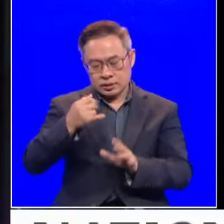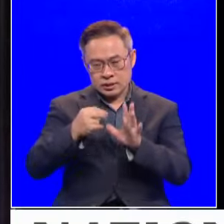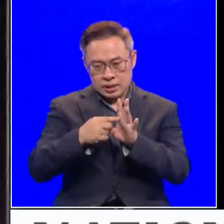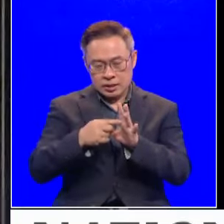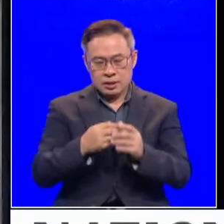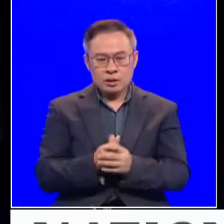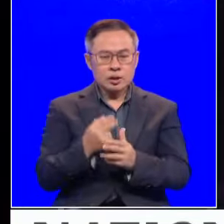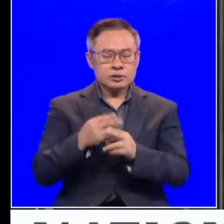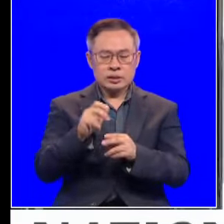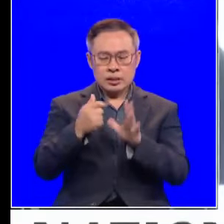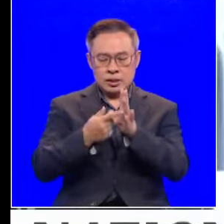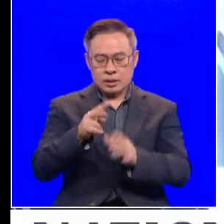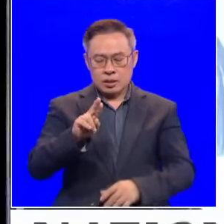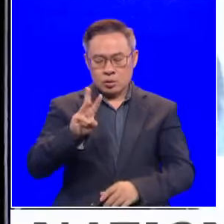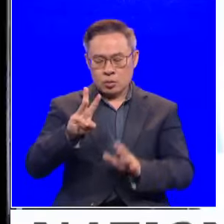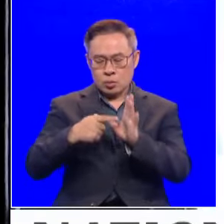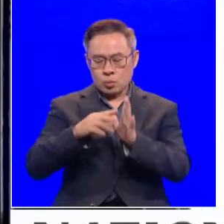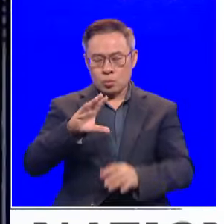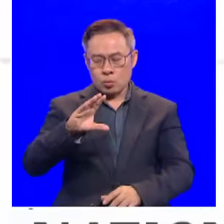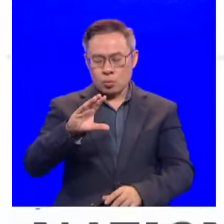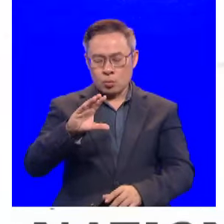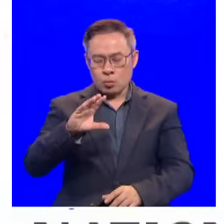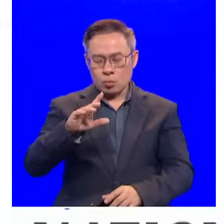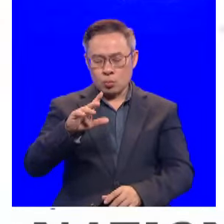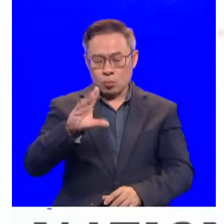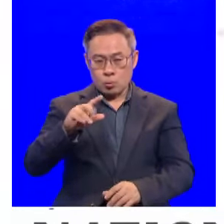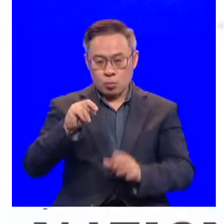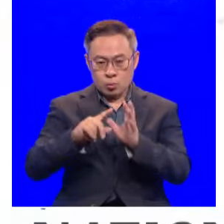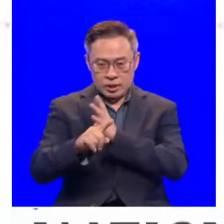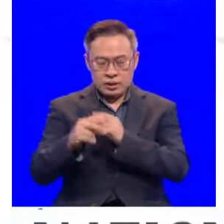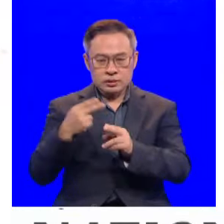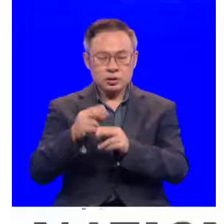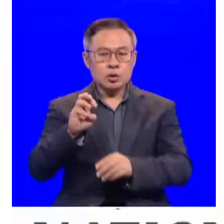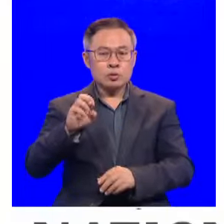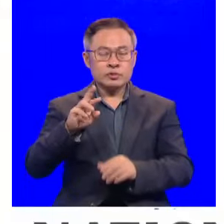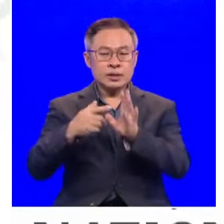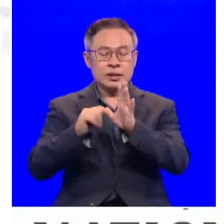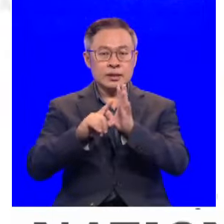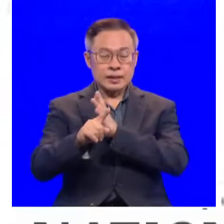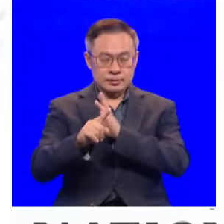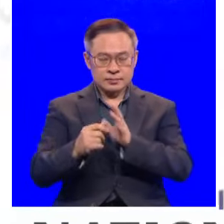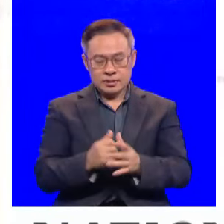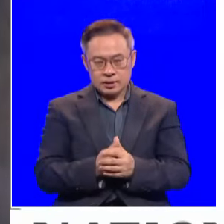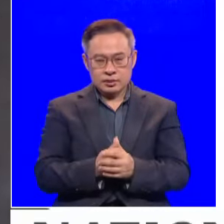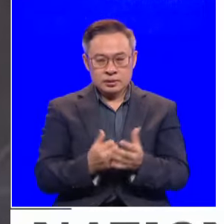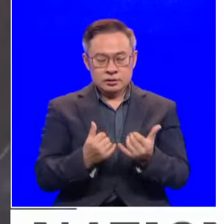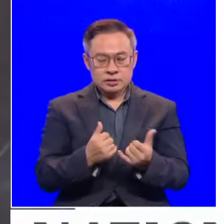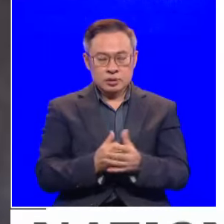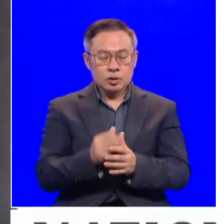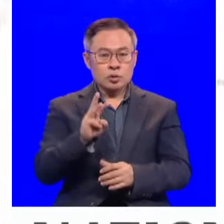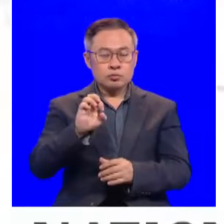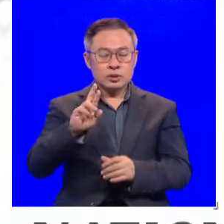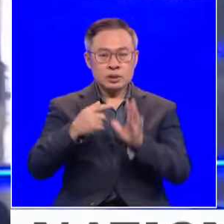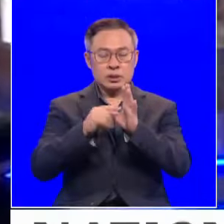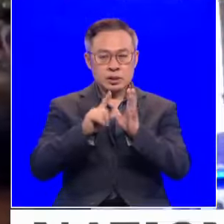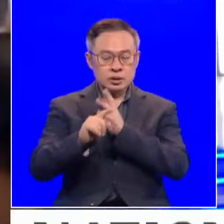อัครวัฒน์อัศวะเหมและนายวิรัตรัตนเศรษฐ์ค่ะซึ่งนายวิรัตรัตนเศรษฐ์เองนะคะก็ไม่ได้เข้าร่วมประชุมพักม